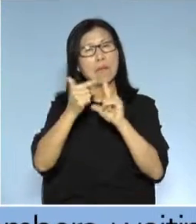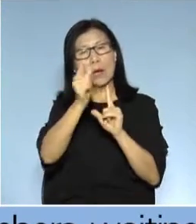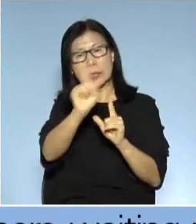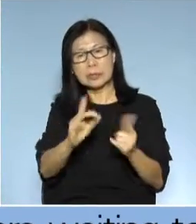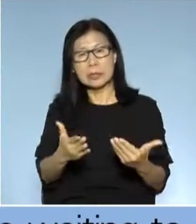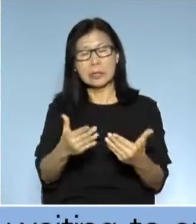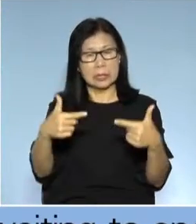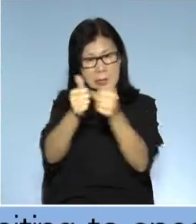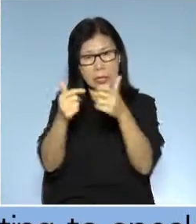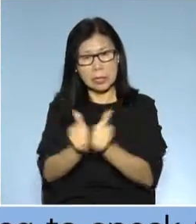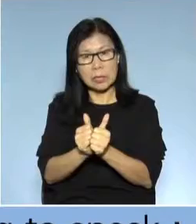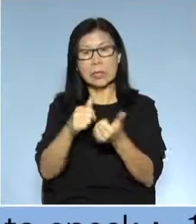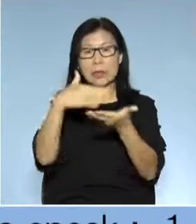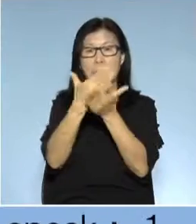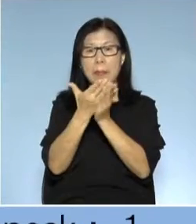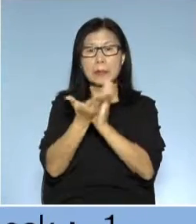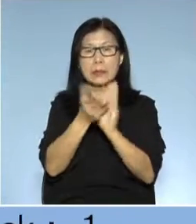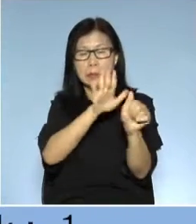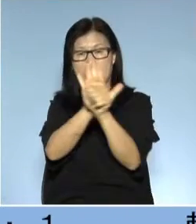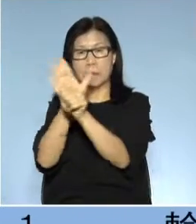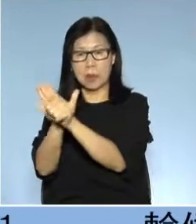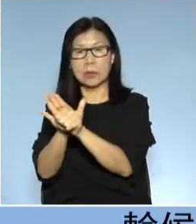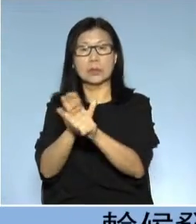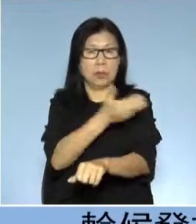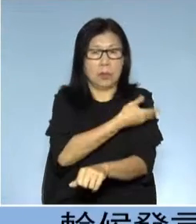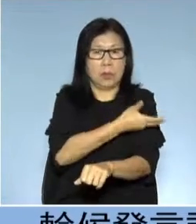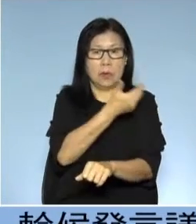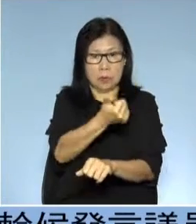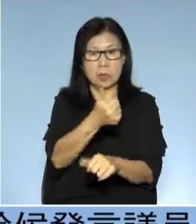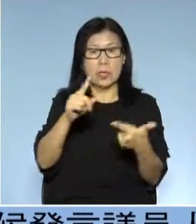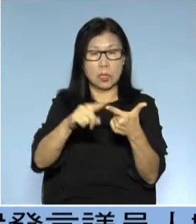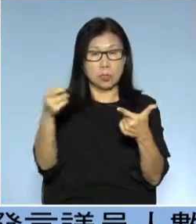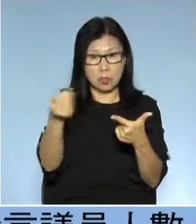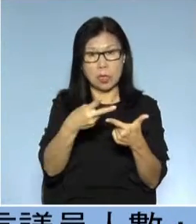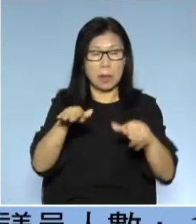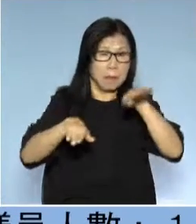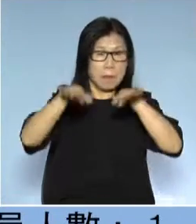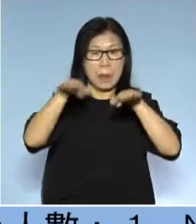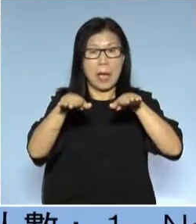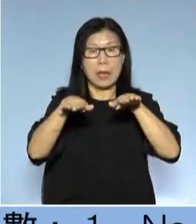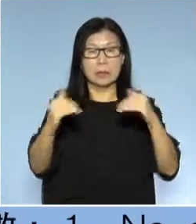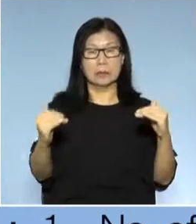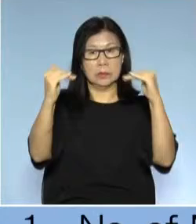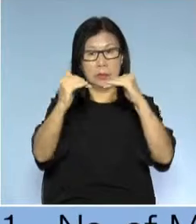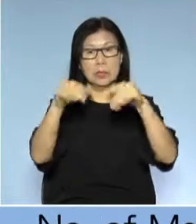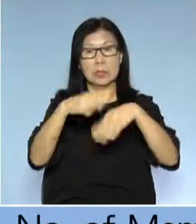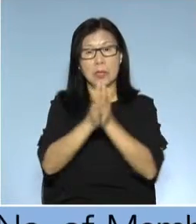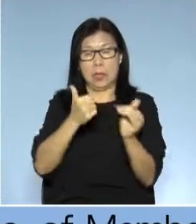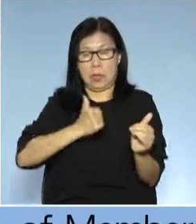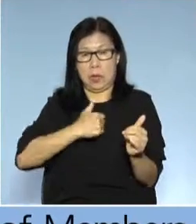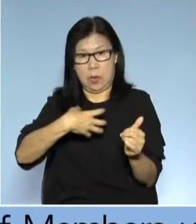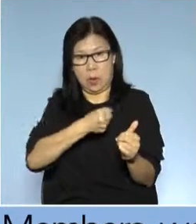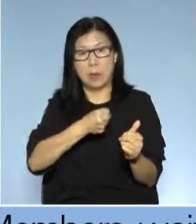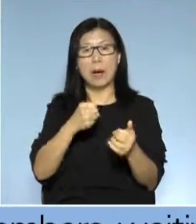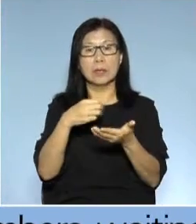有效喺多方面去保障我哋嘅外佣。與此同時咧，又要平衡到咧僱主佢所面對，因